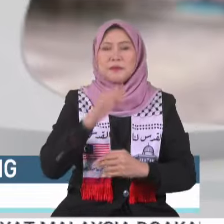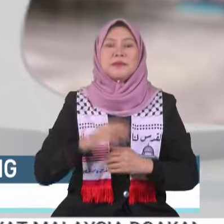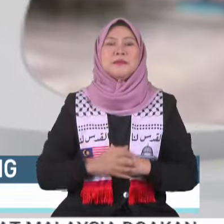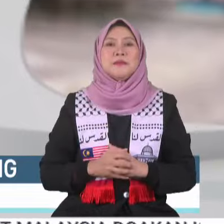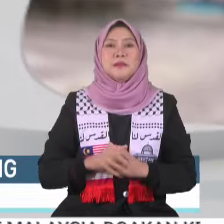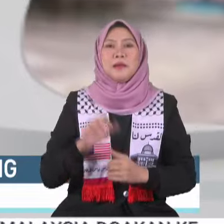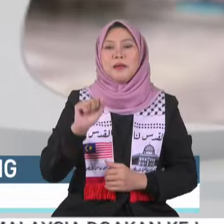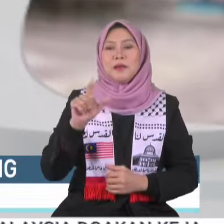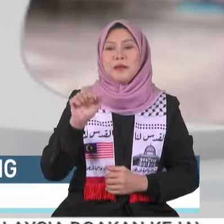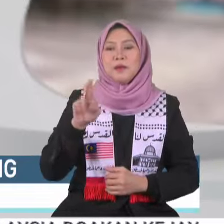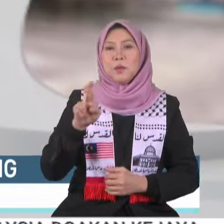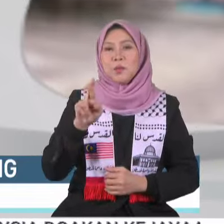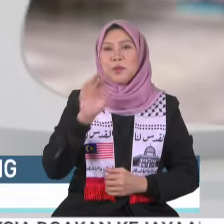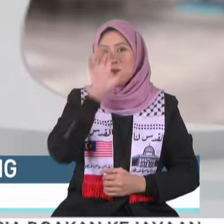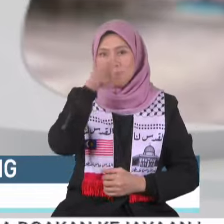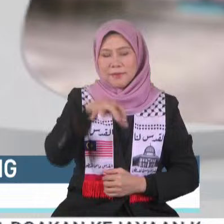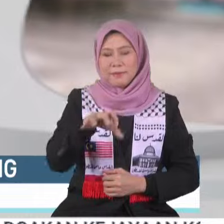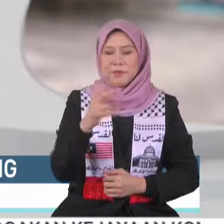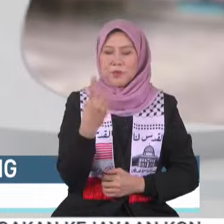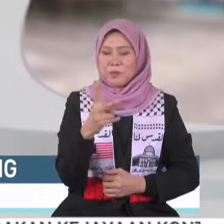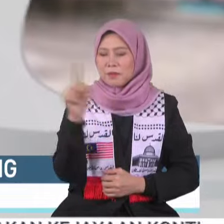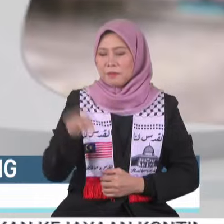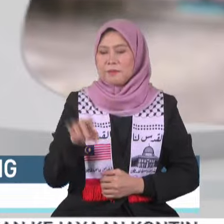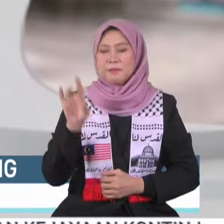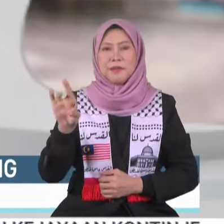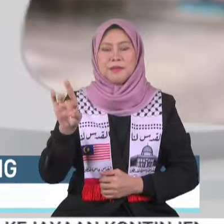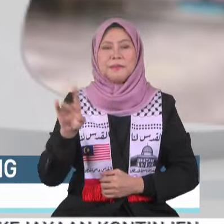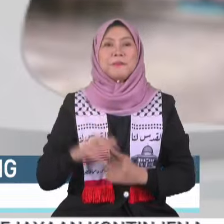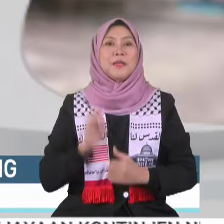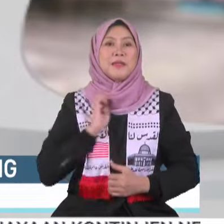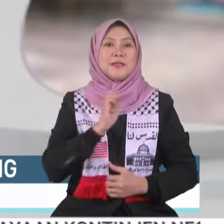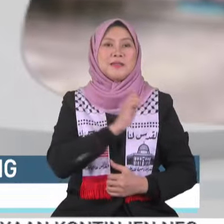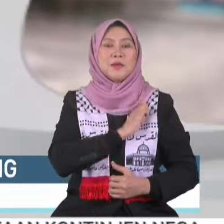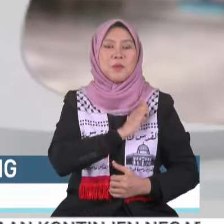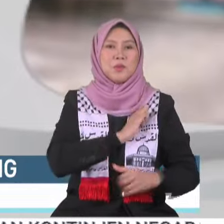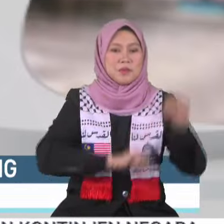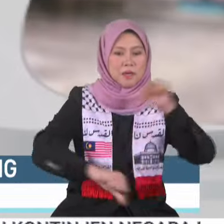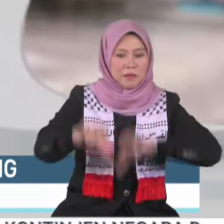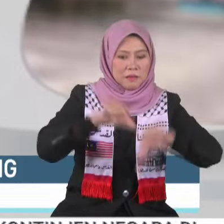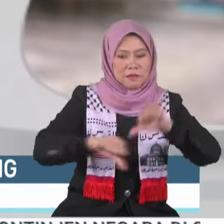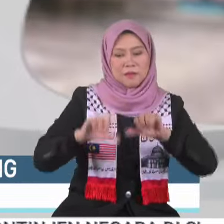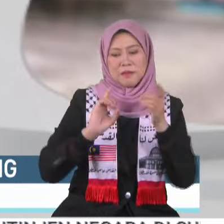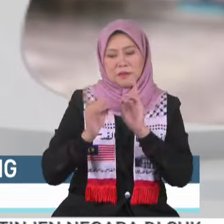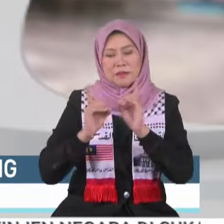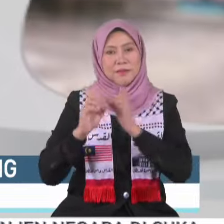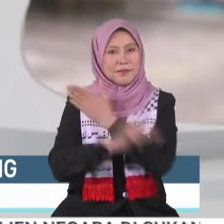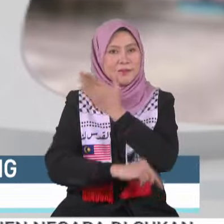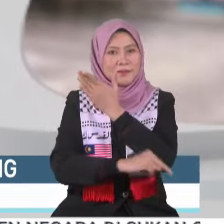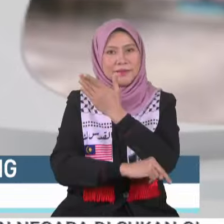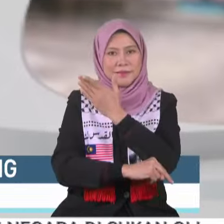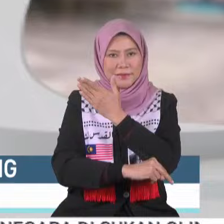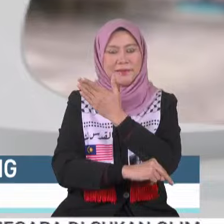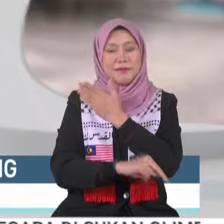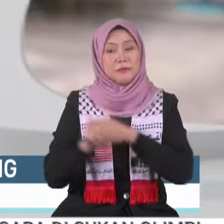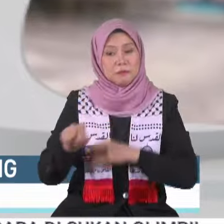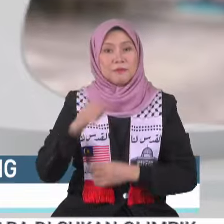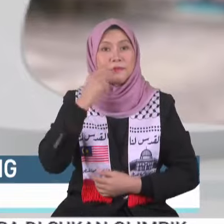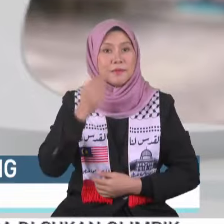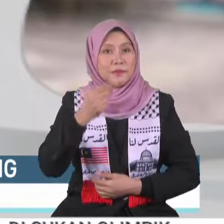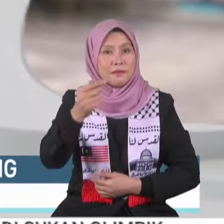Keris Alur Gajah 12 Ogos ini. Exco Sains, Teknologi, Inovasi dan Komunikasi Digital Negeri, Dato' Fairul Nizam Roslan